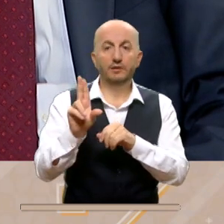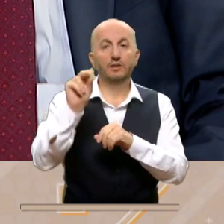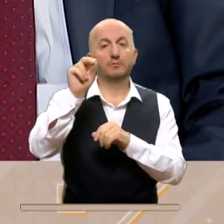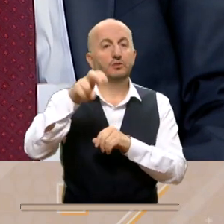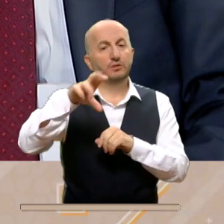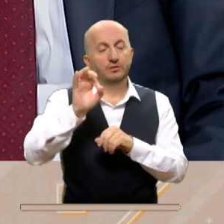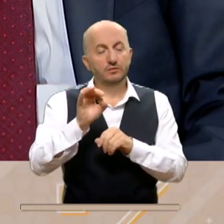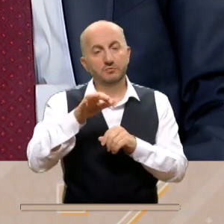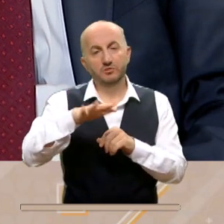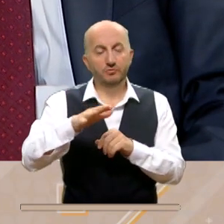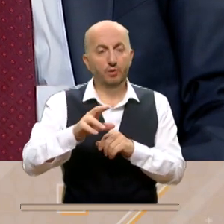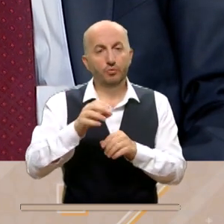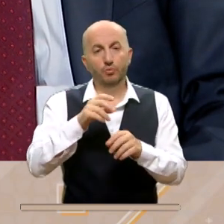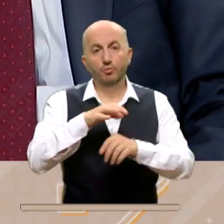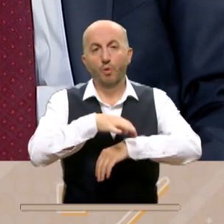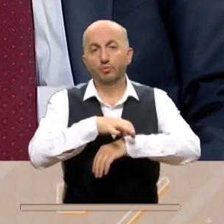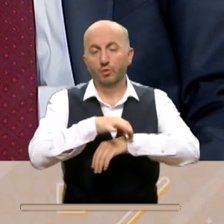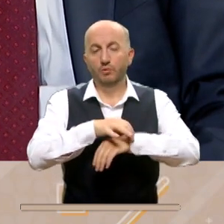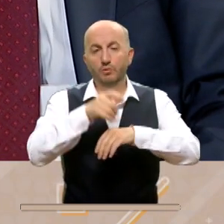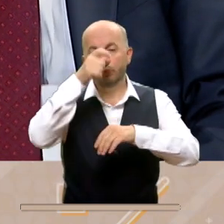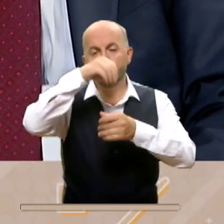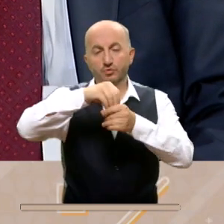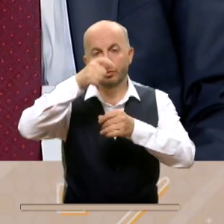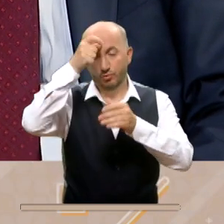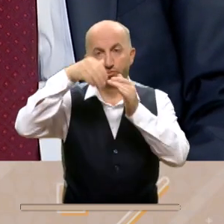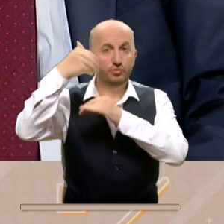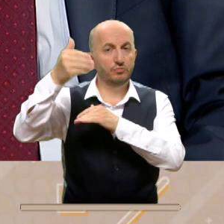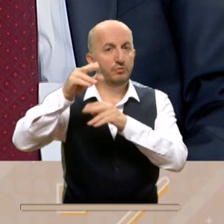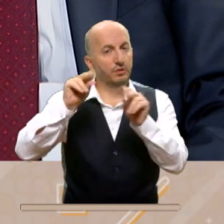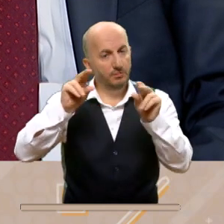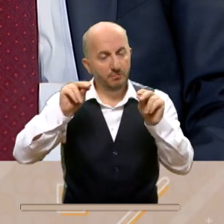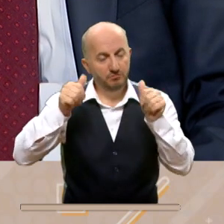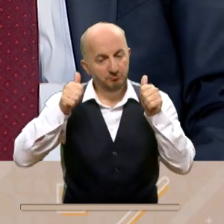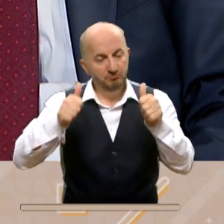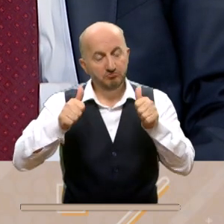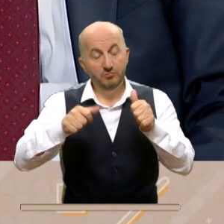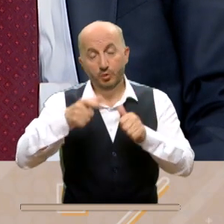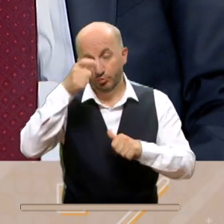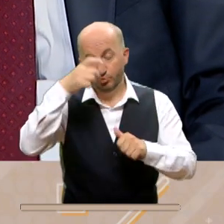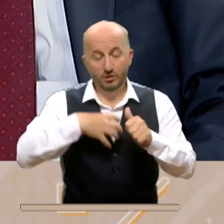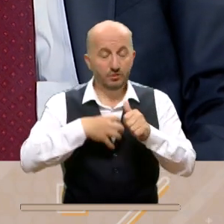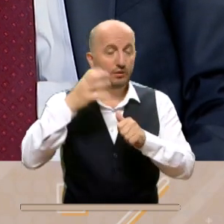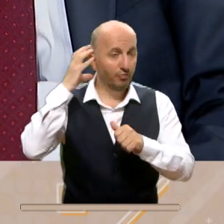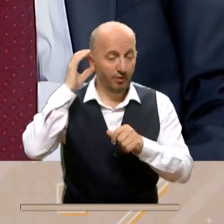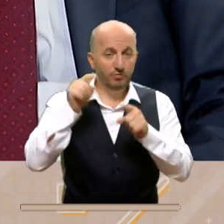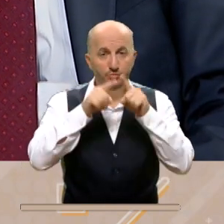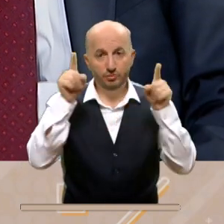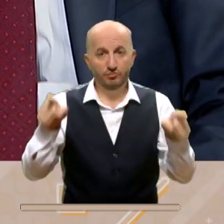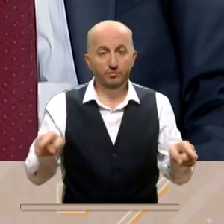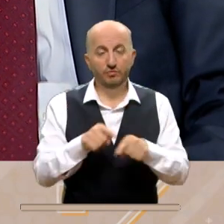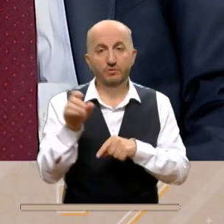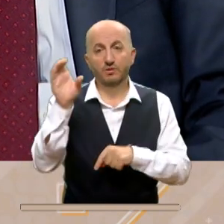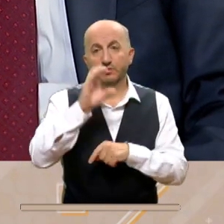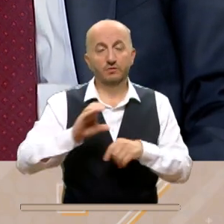ilim insanı, doktoralarını yurt içinde, yurt dışında tamamlamışlar. Türkiye Diyanet Vakfı bu çerçevede İslam